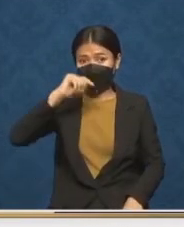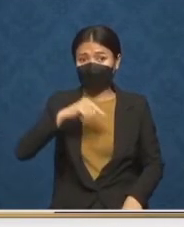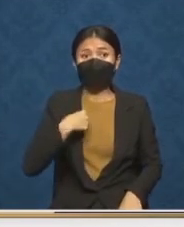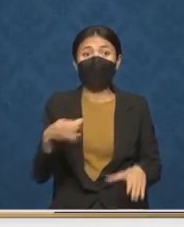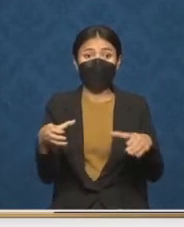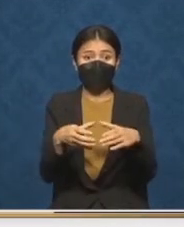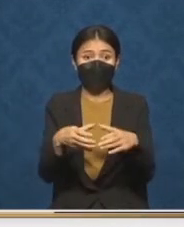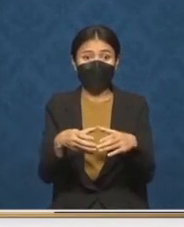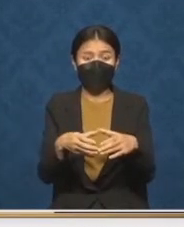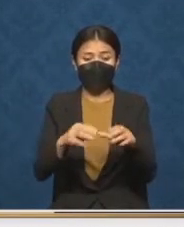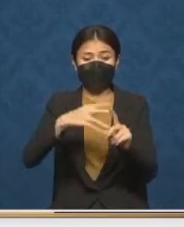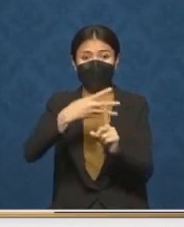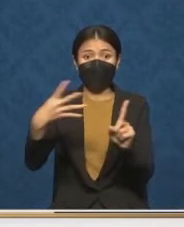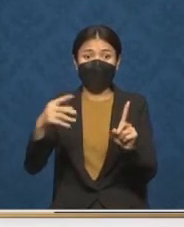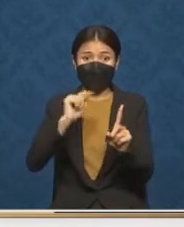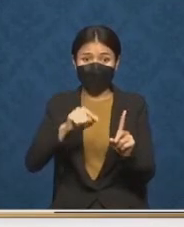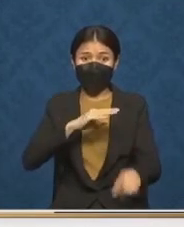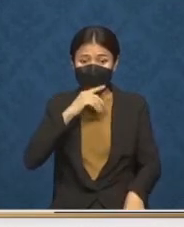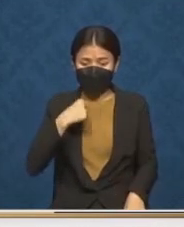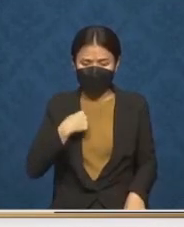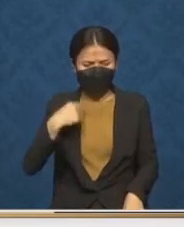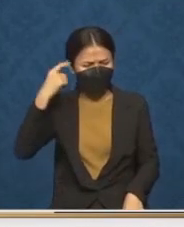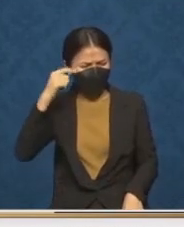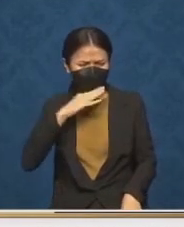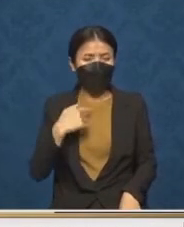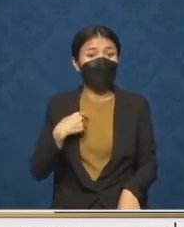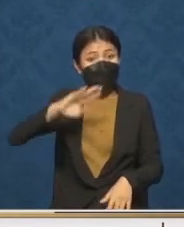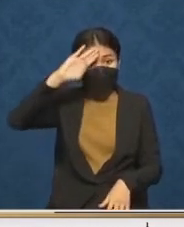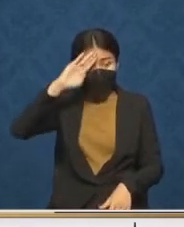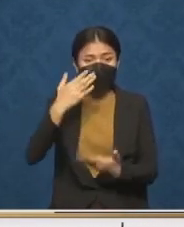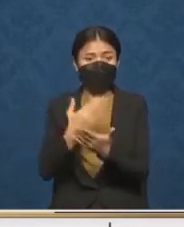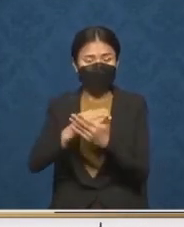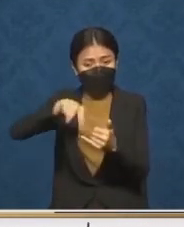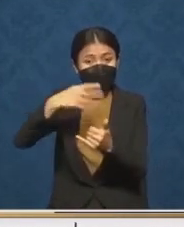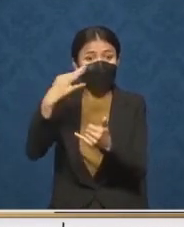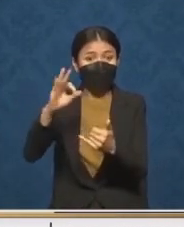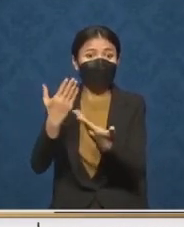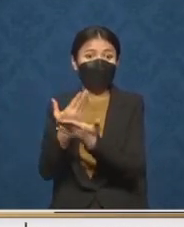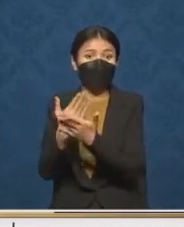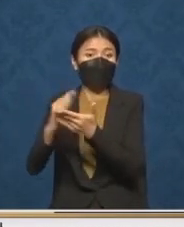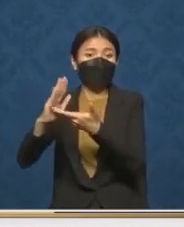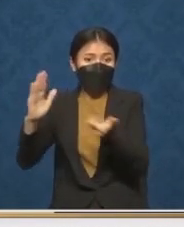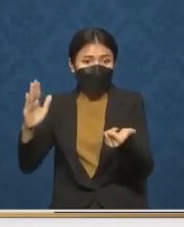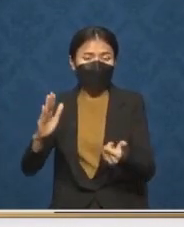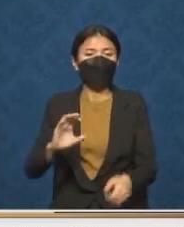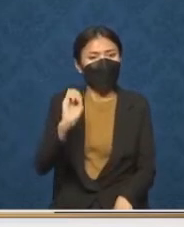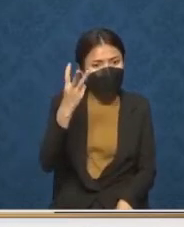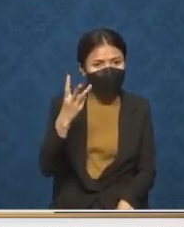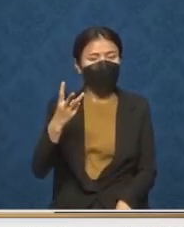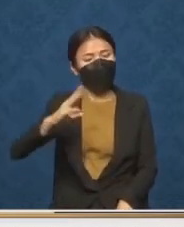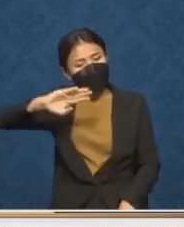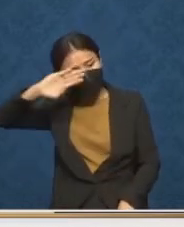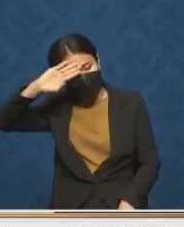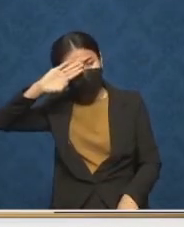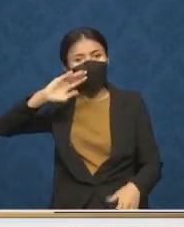ความหลากหลายทางเพศเท่ากับความน่าจะเป็นของคู่สมรสชายหญิงสวัสดิการค่ารักษาพยาบาลที่ต้องจ่ายเ